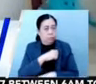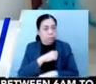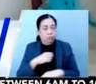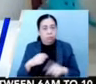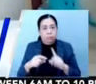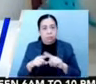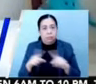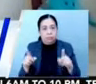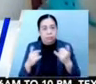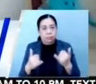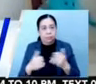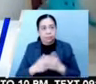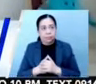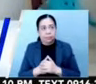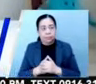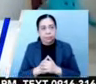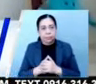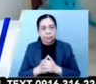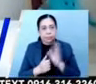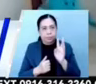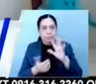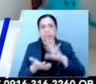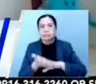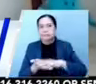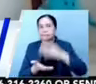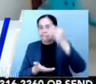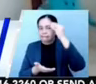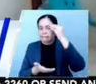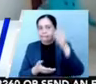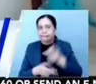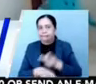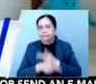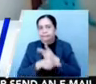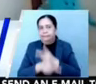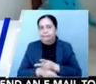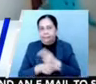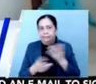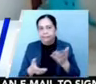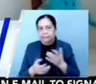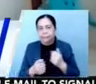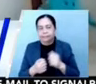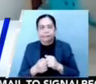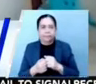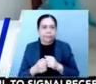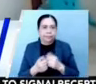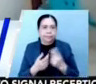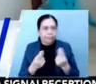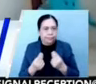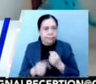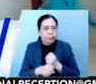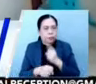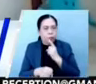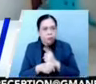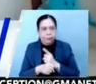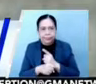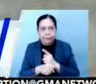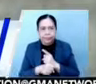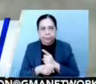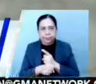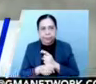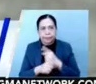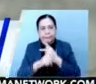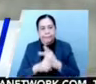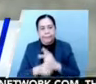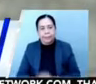now, they will learn to be more proactive and to ensure that this will be prevented.